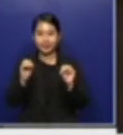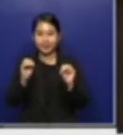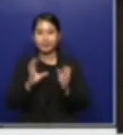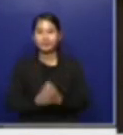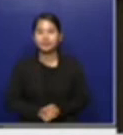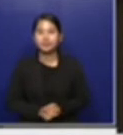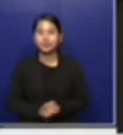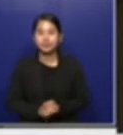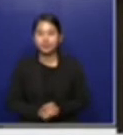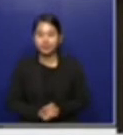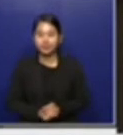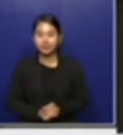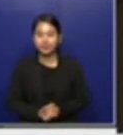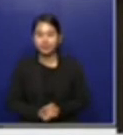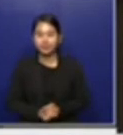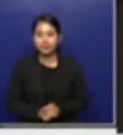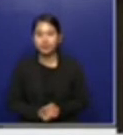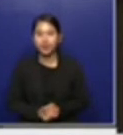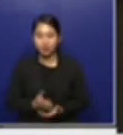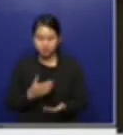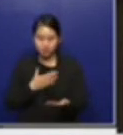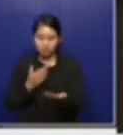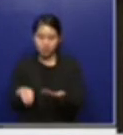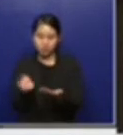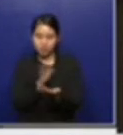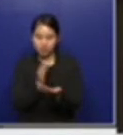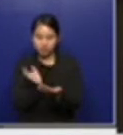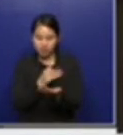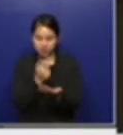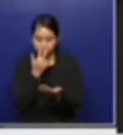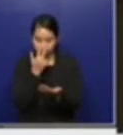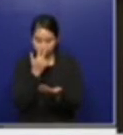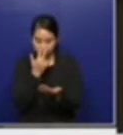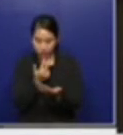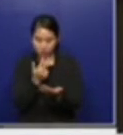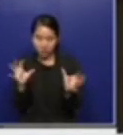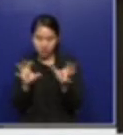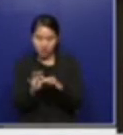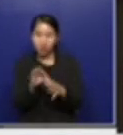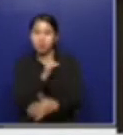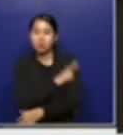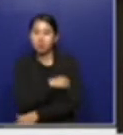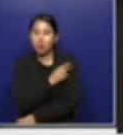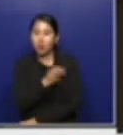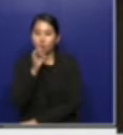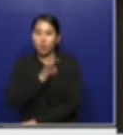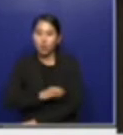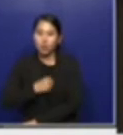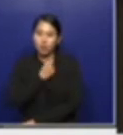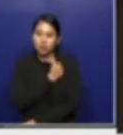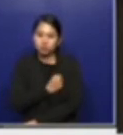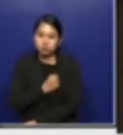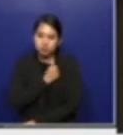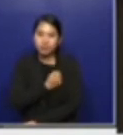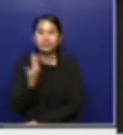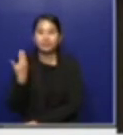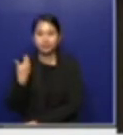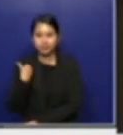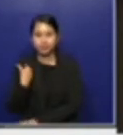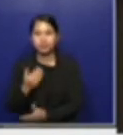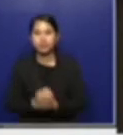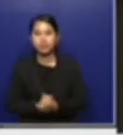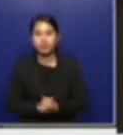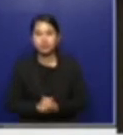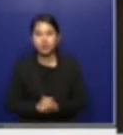ครับผมมาดูในเรื่องของสาธารณสุขแล้วเนี่ยรู้สึกเสียใจและรู้สึก